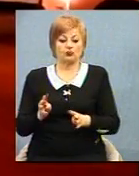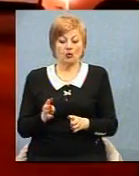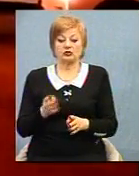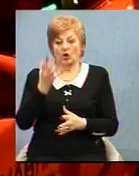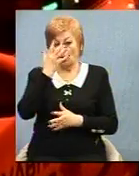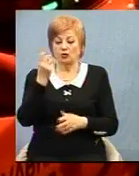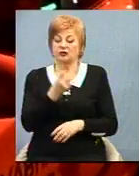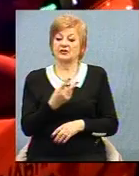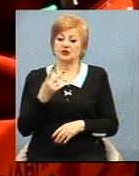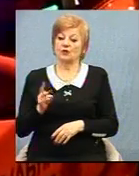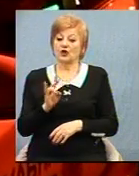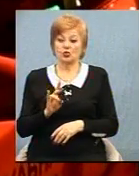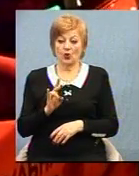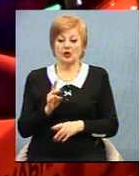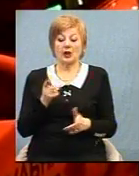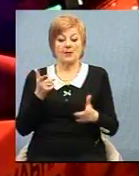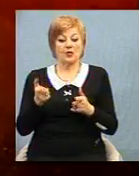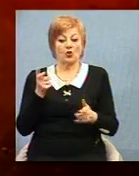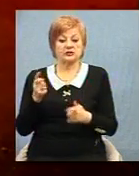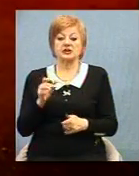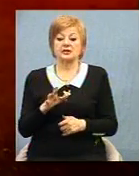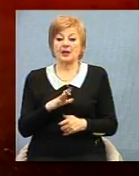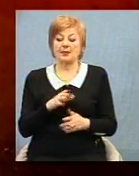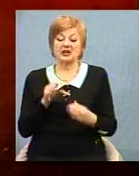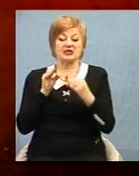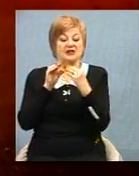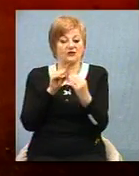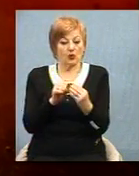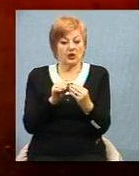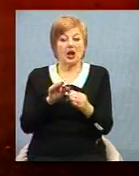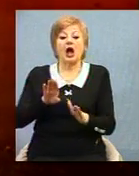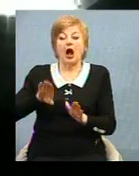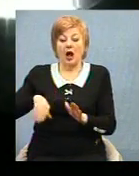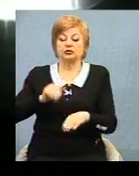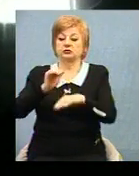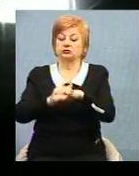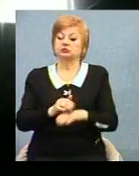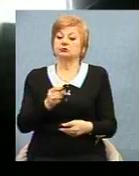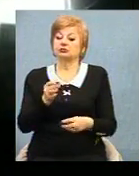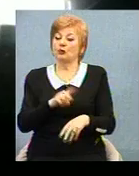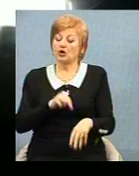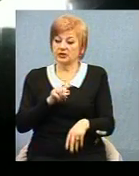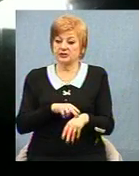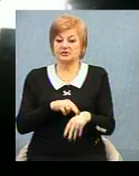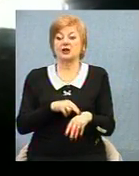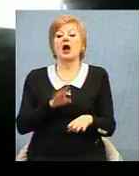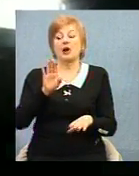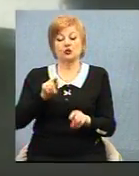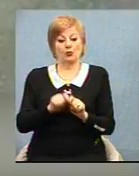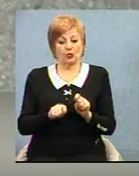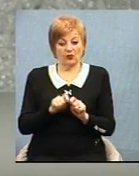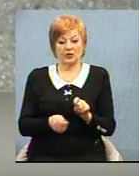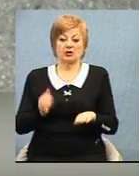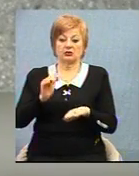вночі 22 листопада. Постріли пролунали з автомобіля Mazda, котрий пізніше зупинили поліцейські. Під час поверхневої перевірки